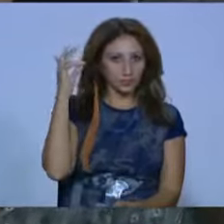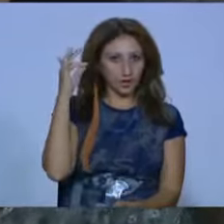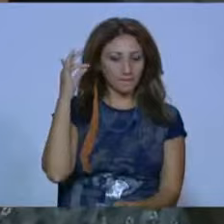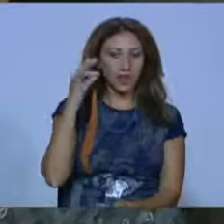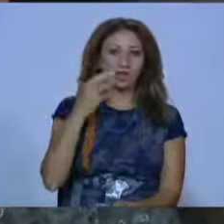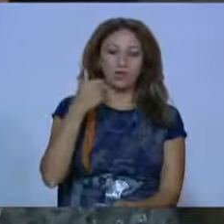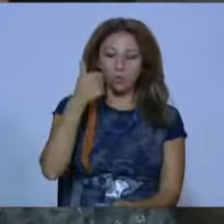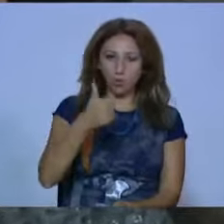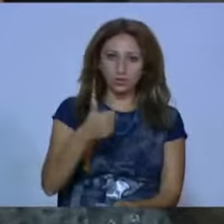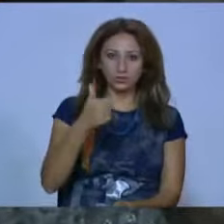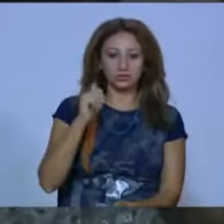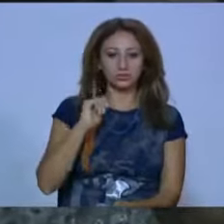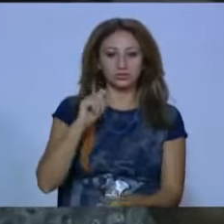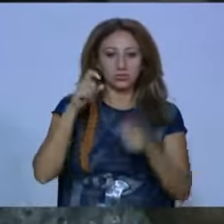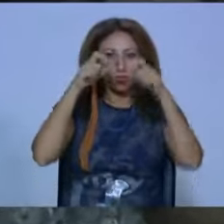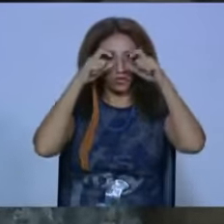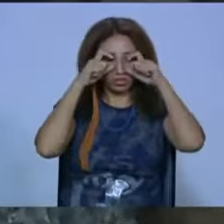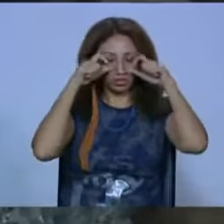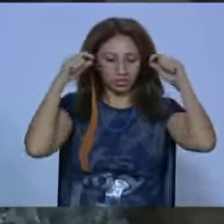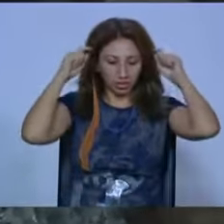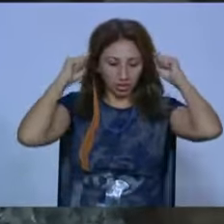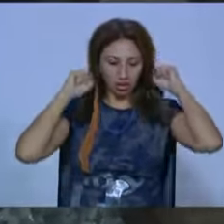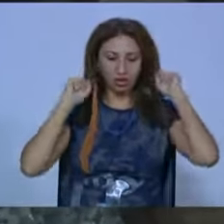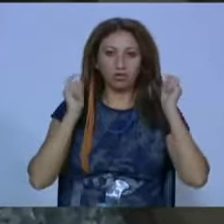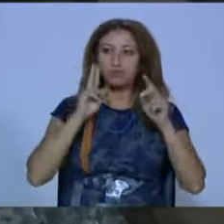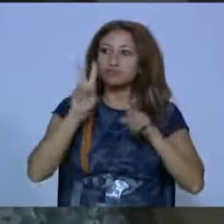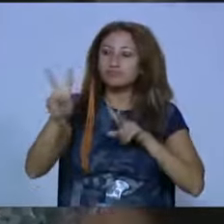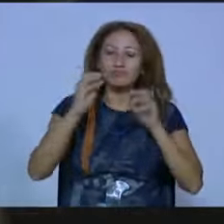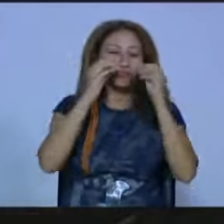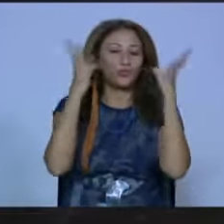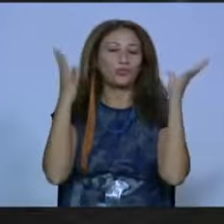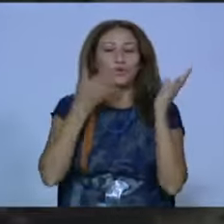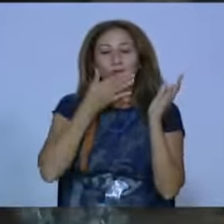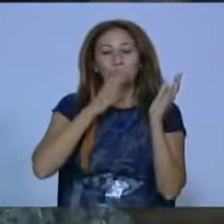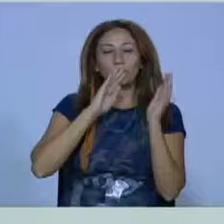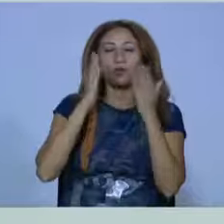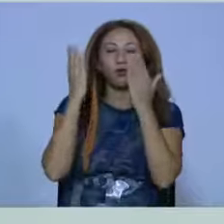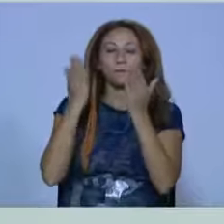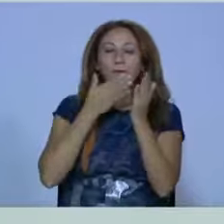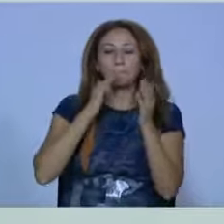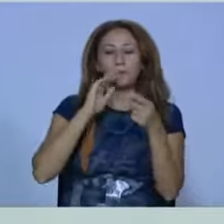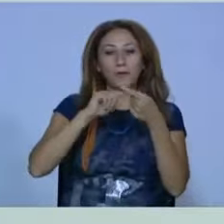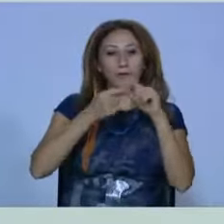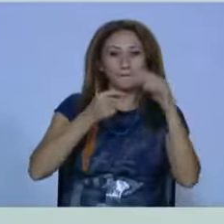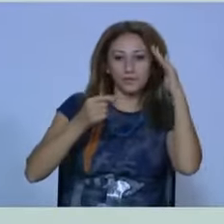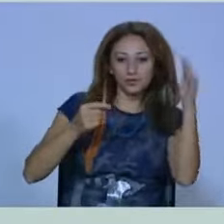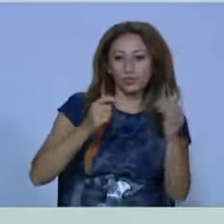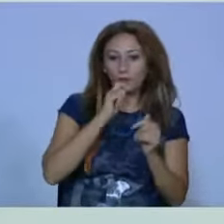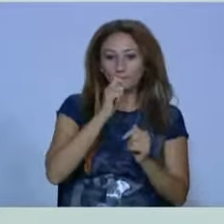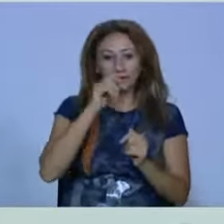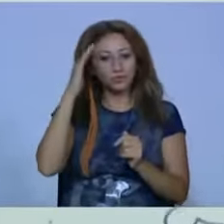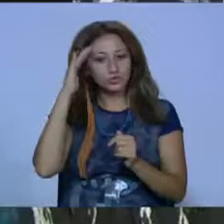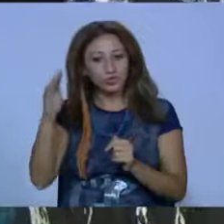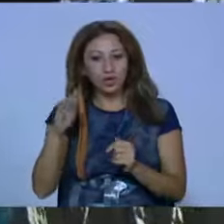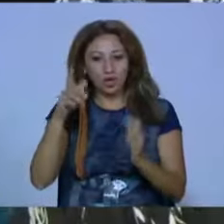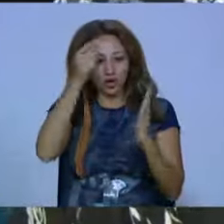وروجونا وعملوا لنا نظارات وخلونا نشوف الطريق ونمشي فيه، ونشكر ربنا ونشكر الجمعيه وواحد من الناس. النهارده